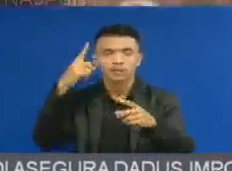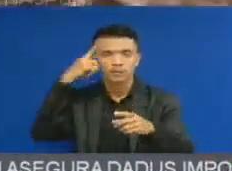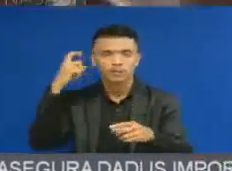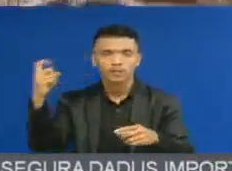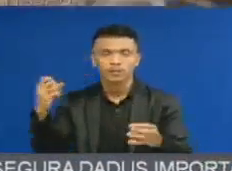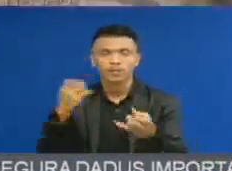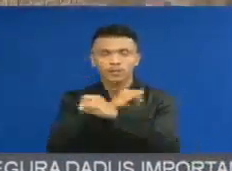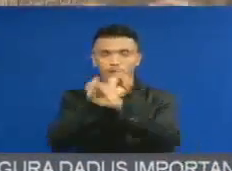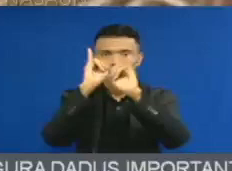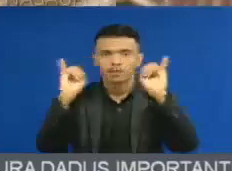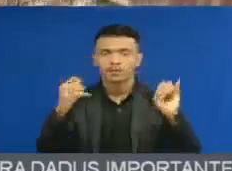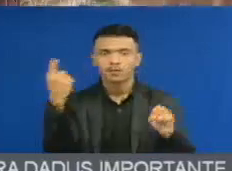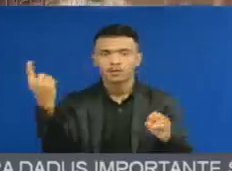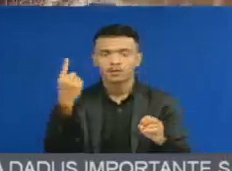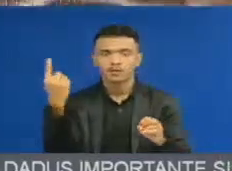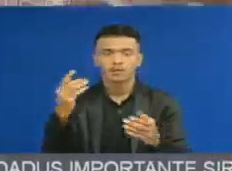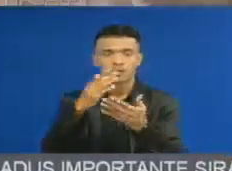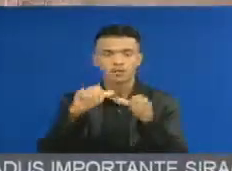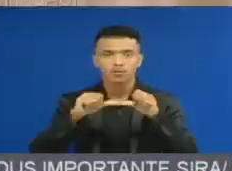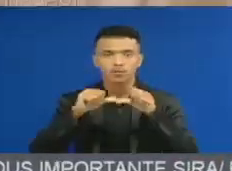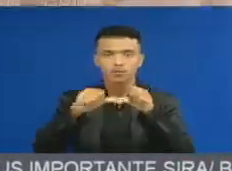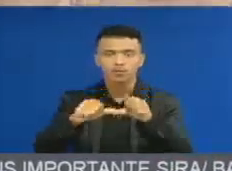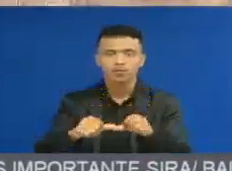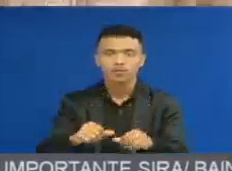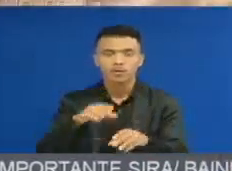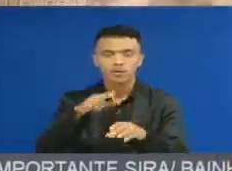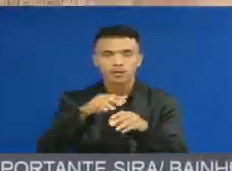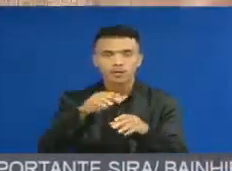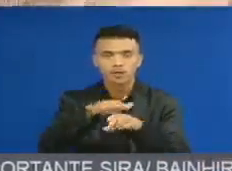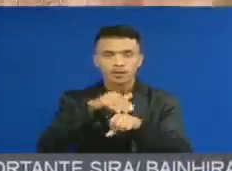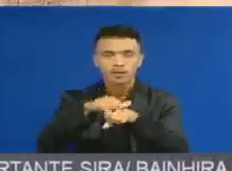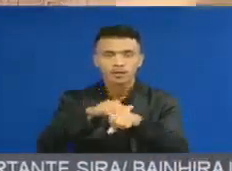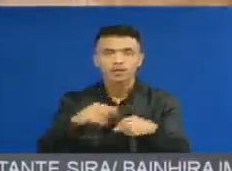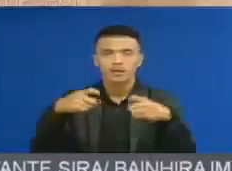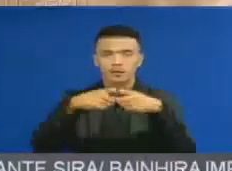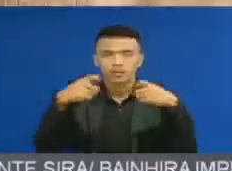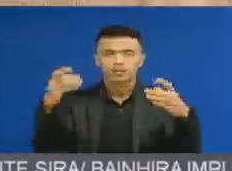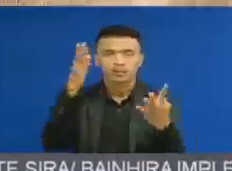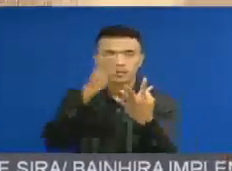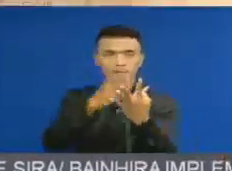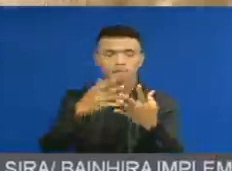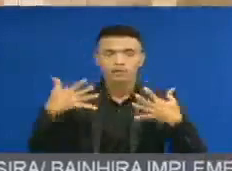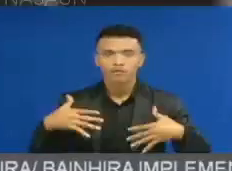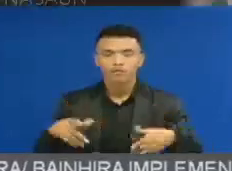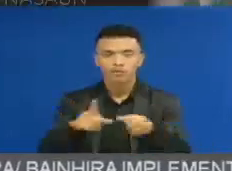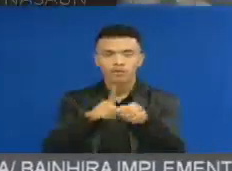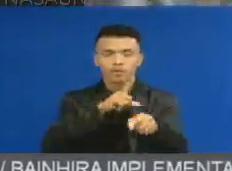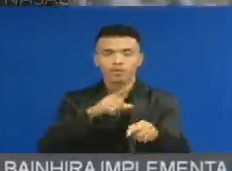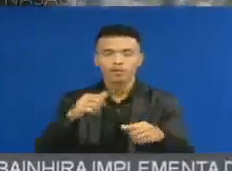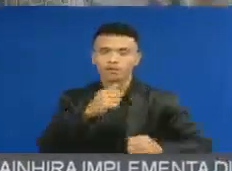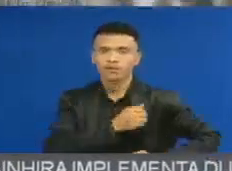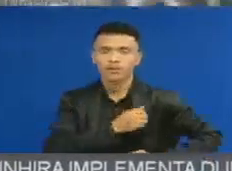nya diki na fating na diburas. Maske dolar iha invasor sira deklarat. Luta naruk de be Falentil no timoruan